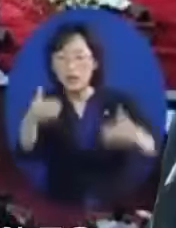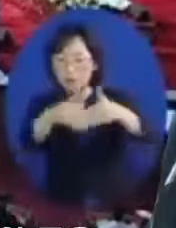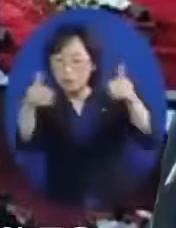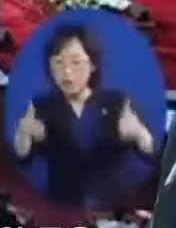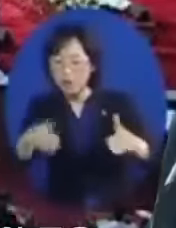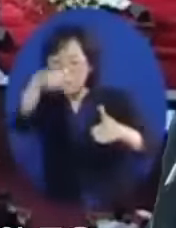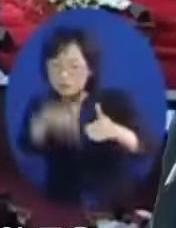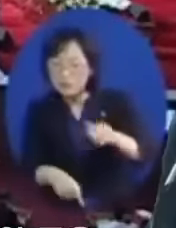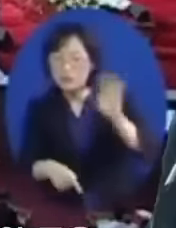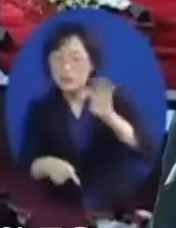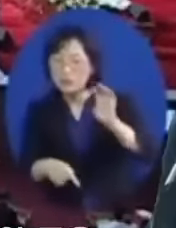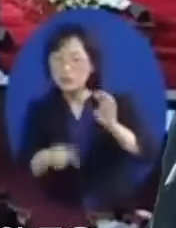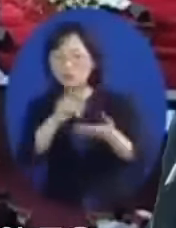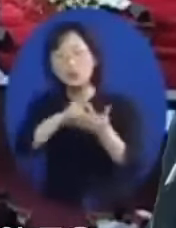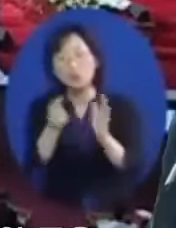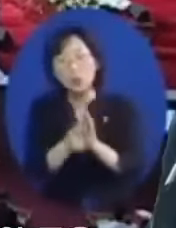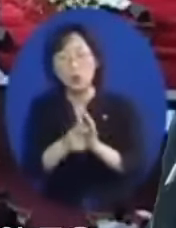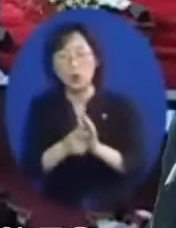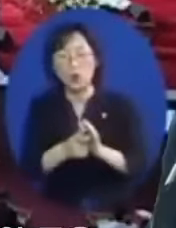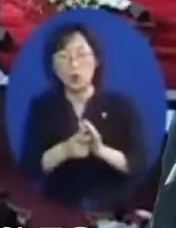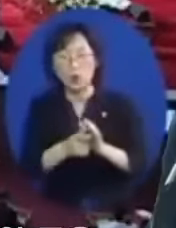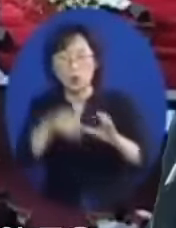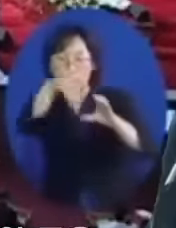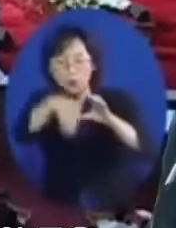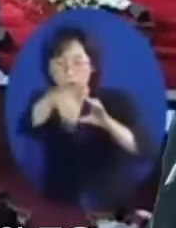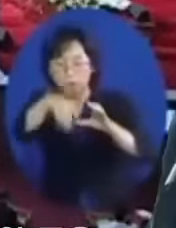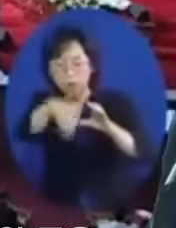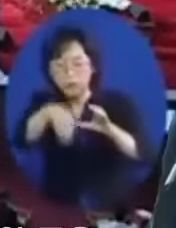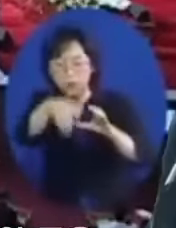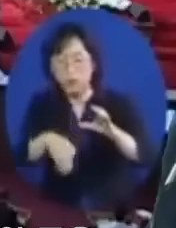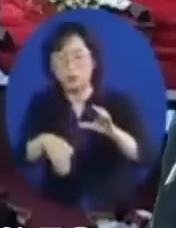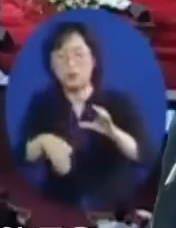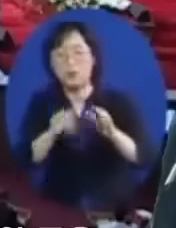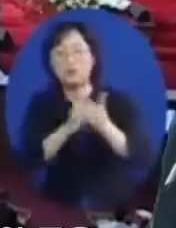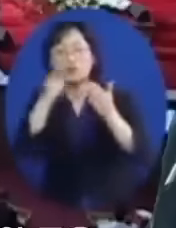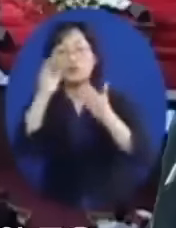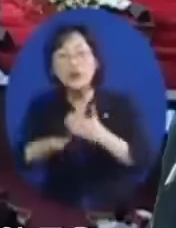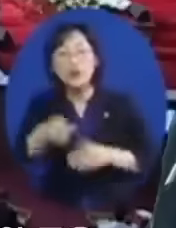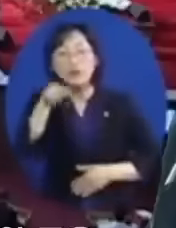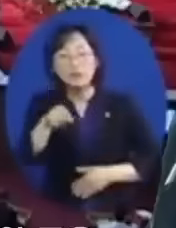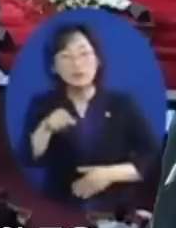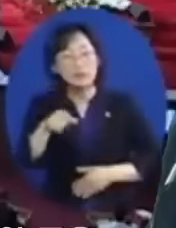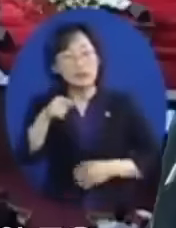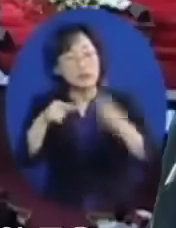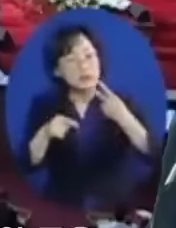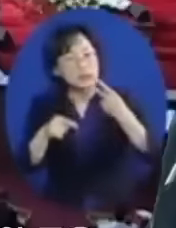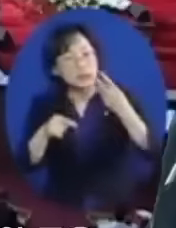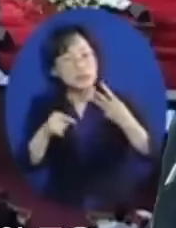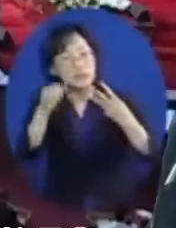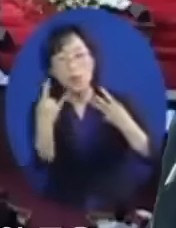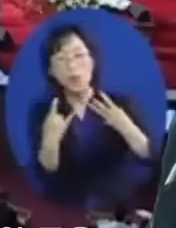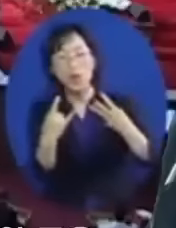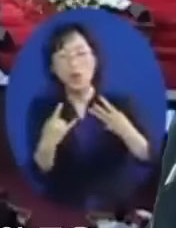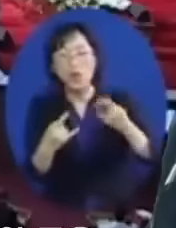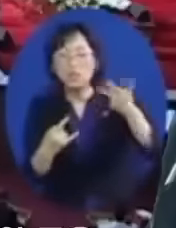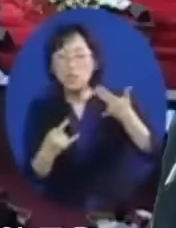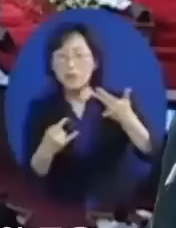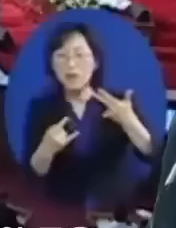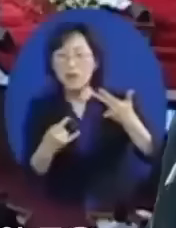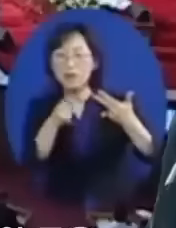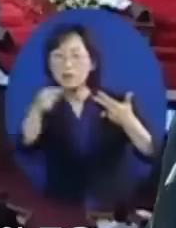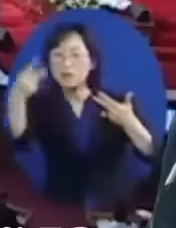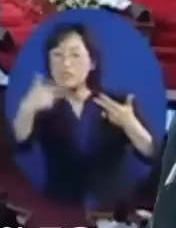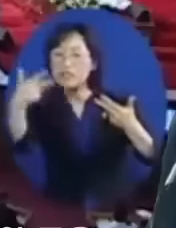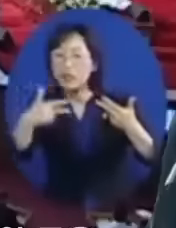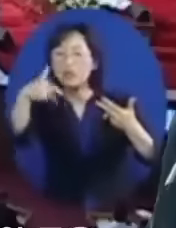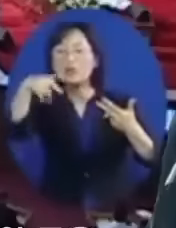깊이 40cm 정도의 구멍을 또 팝니다. 그리고 2, 3회에 걸쳐 700개에서 7000개까지 알을